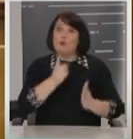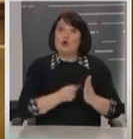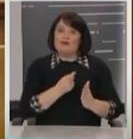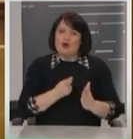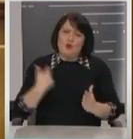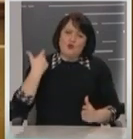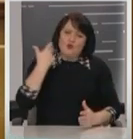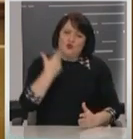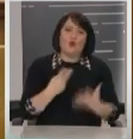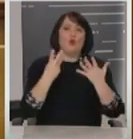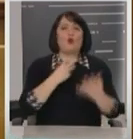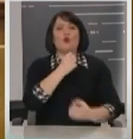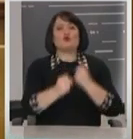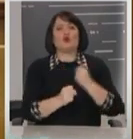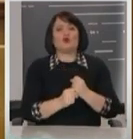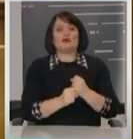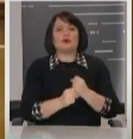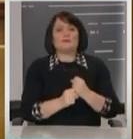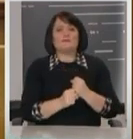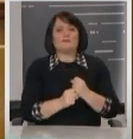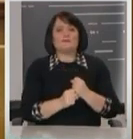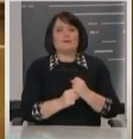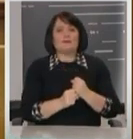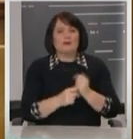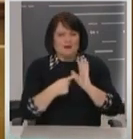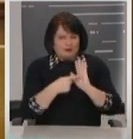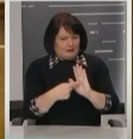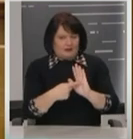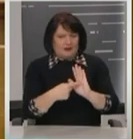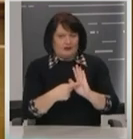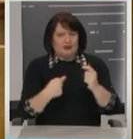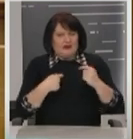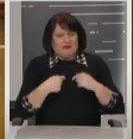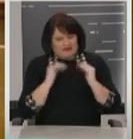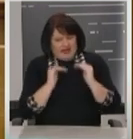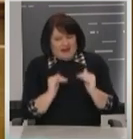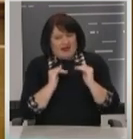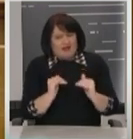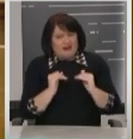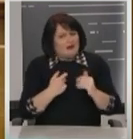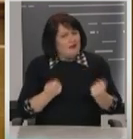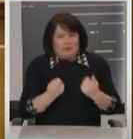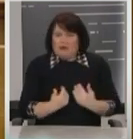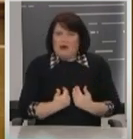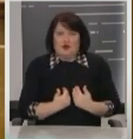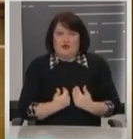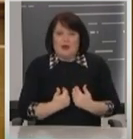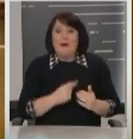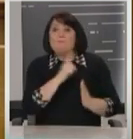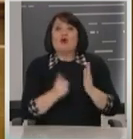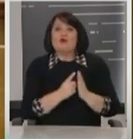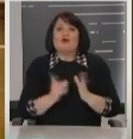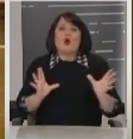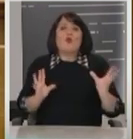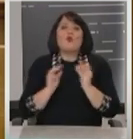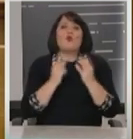8 χρόνια που δεν φαίνεται να κάνουμε καθόλου τα ίδια πράγματα σε αυτή τη Βουλή. Διότι είναι η πρώτη φορά στα 8 χρόνια